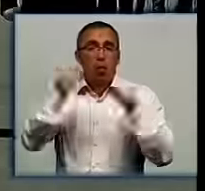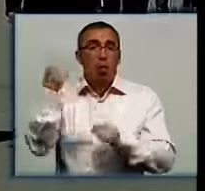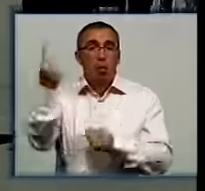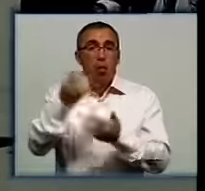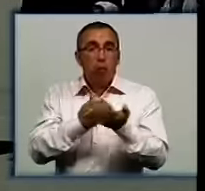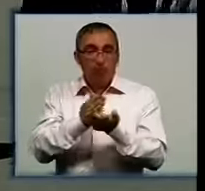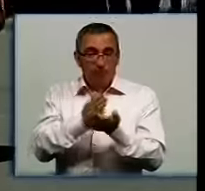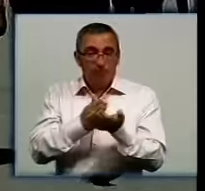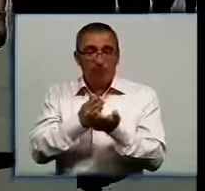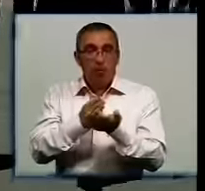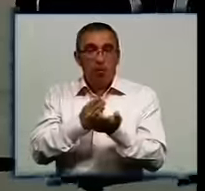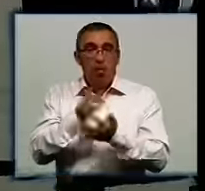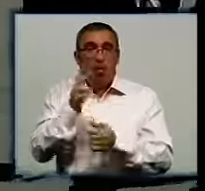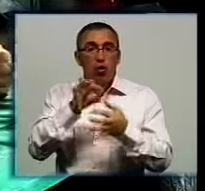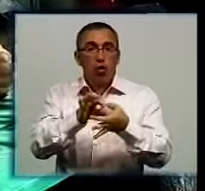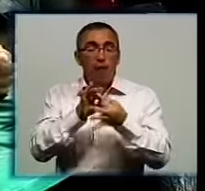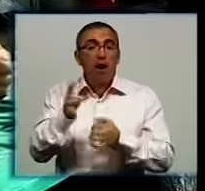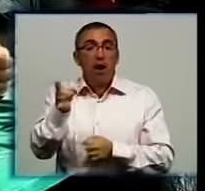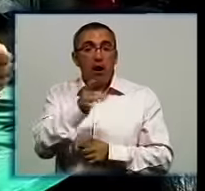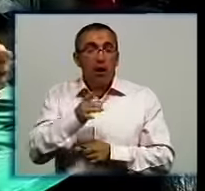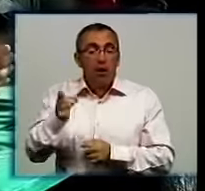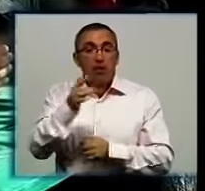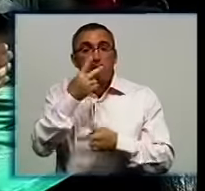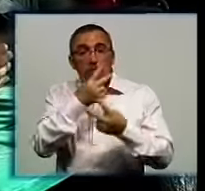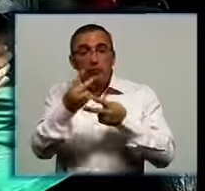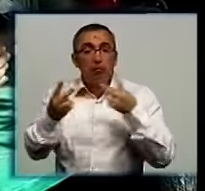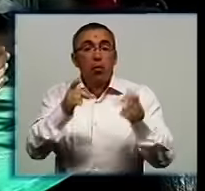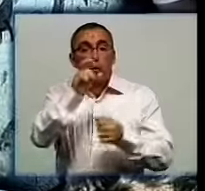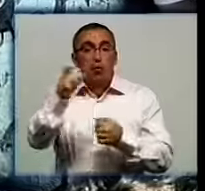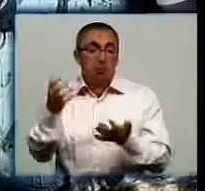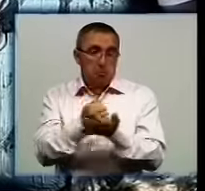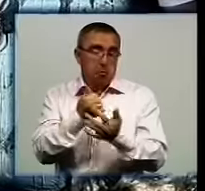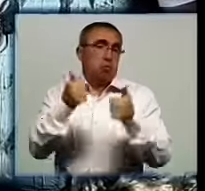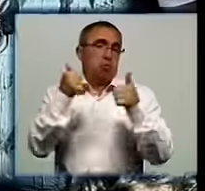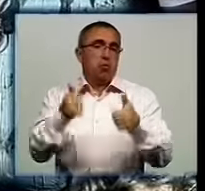відвідав агропідприємство Новоархангельського району, пересвідчився, люди заробляють добре.